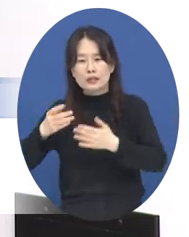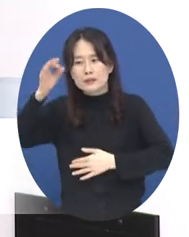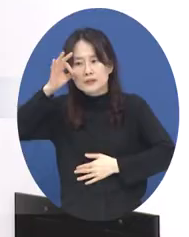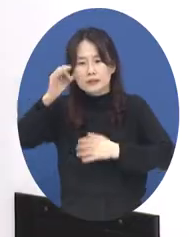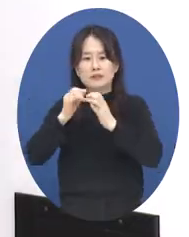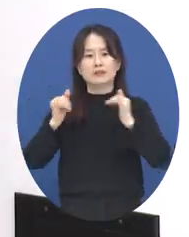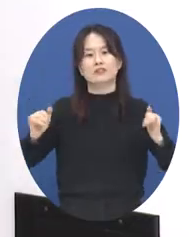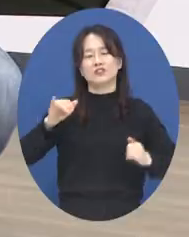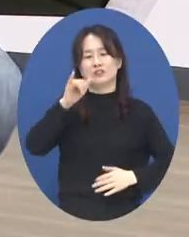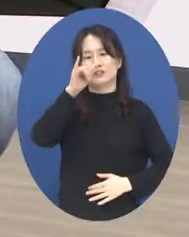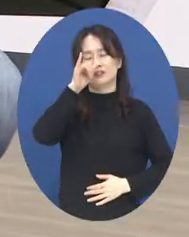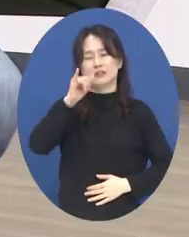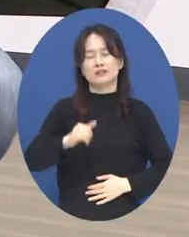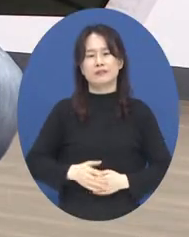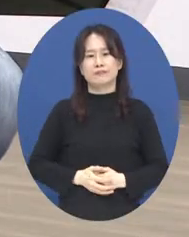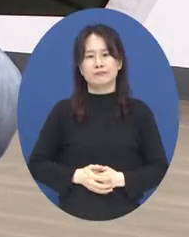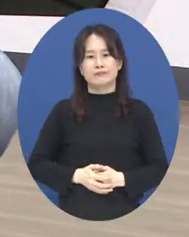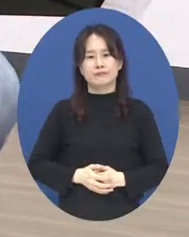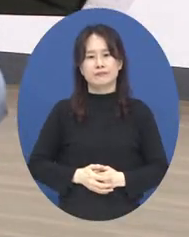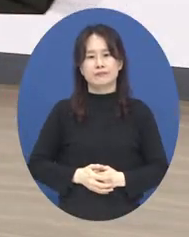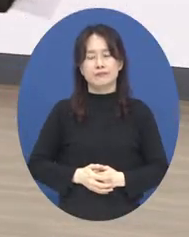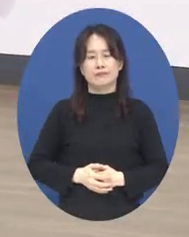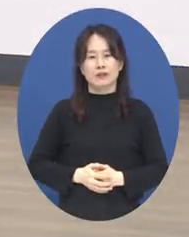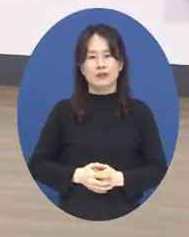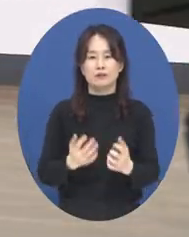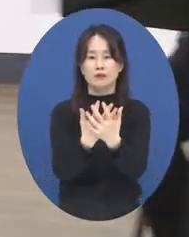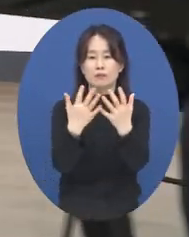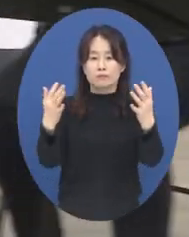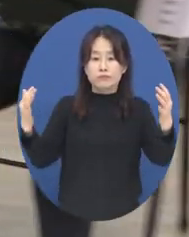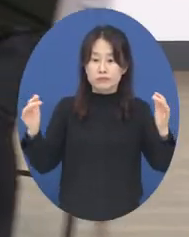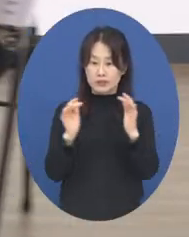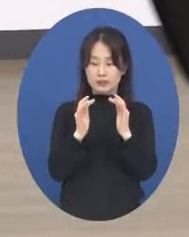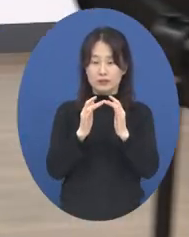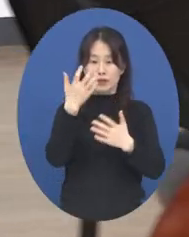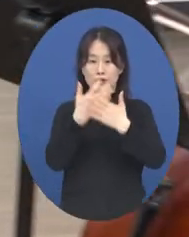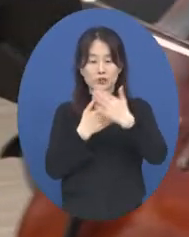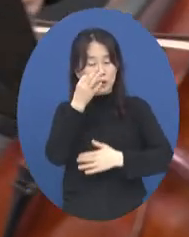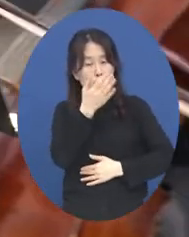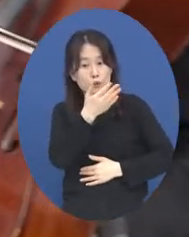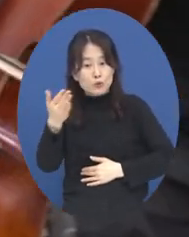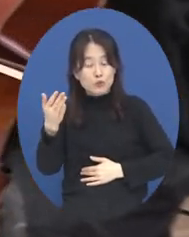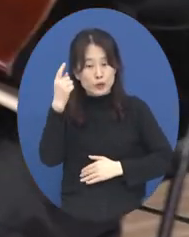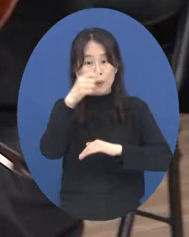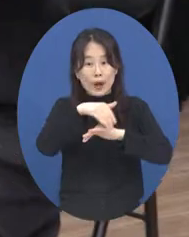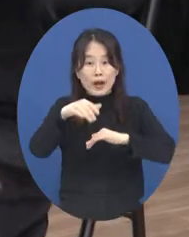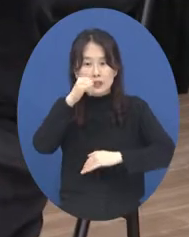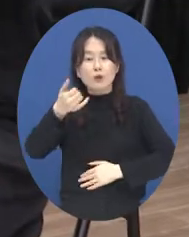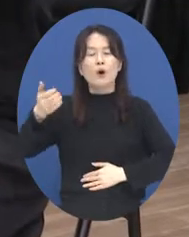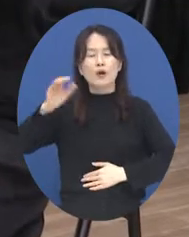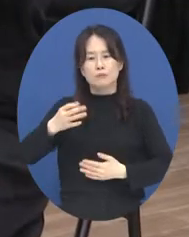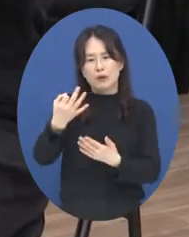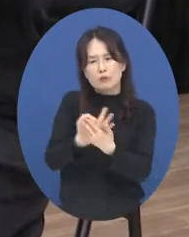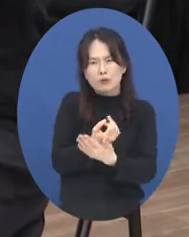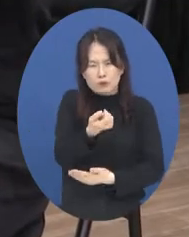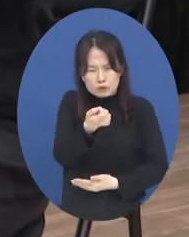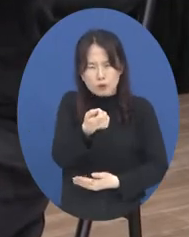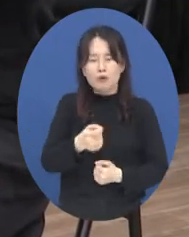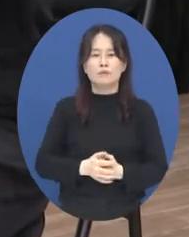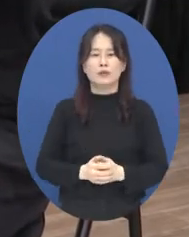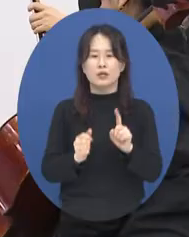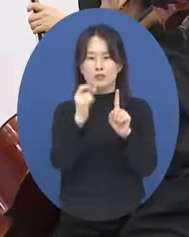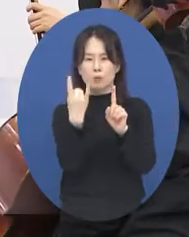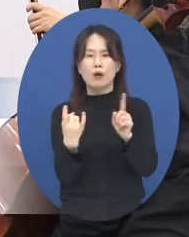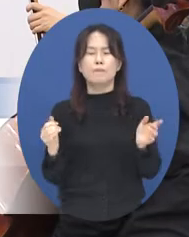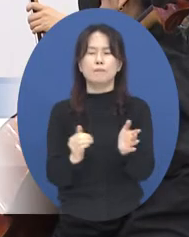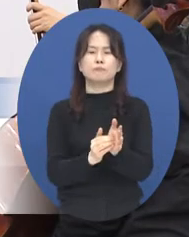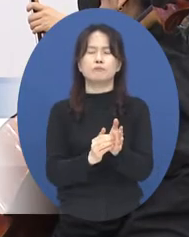얘기를 들었습니다 대안으로 비대면 공연이 떠오르고 있지만 상대적으로 되고 열악하고 일회성으로 그치는 게 문제 따